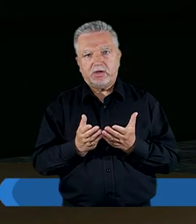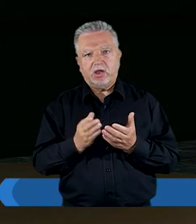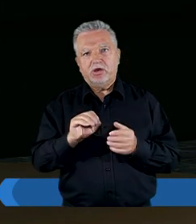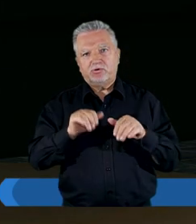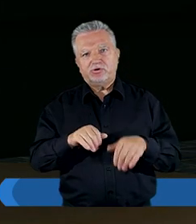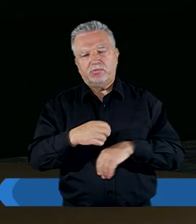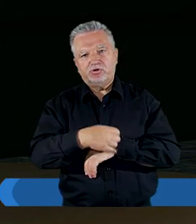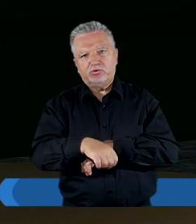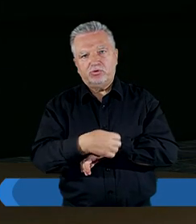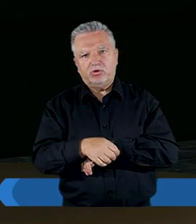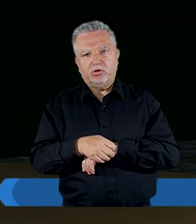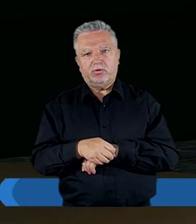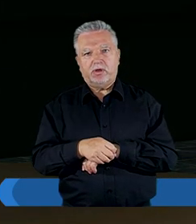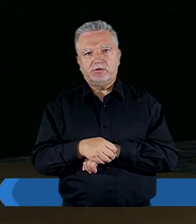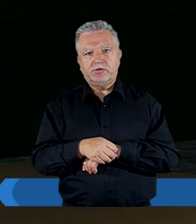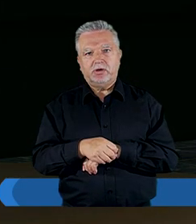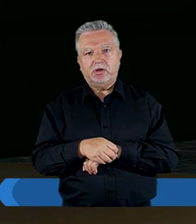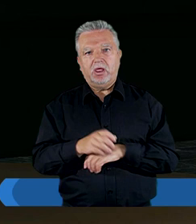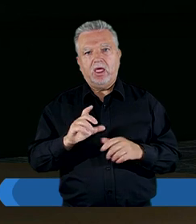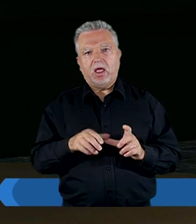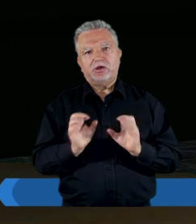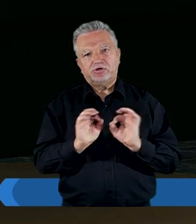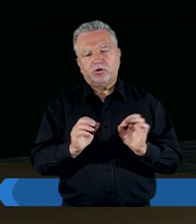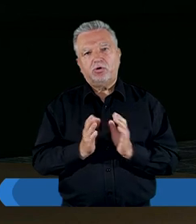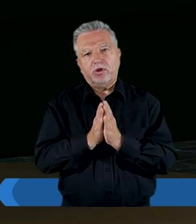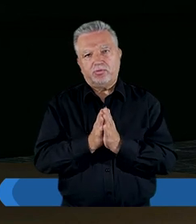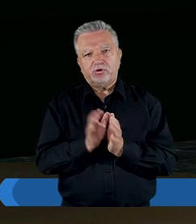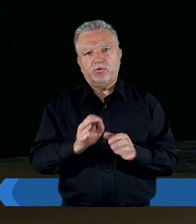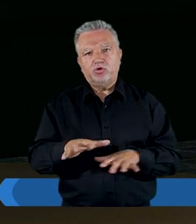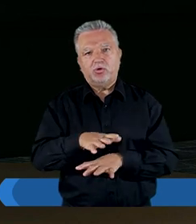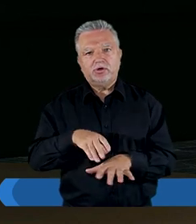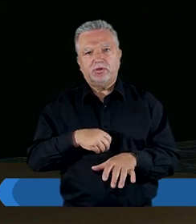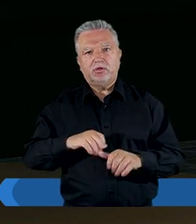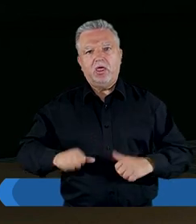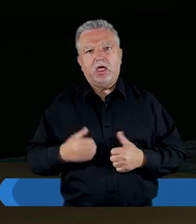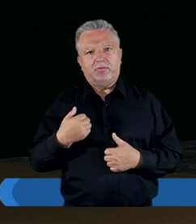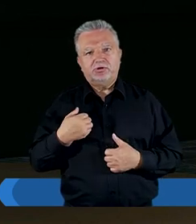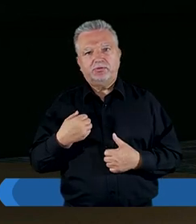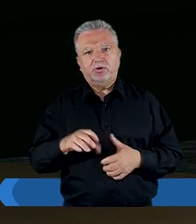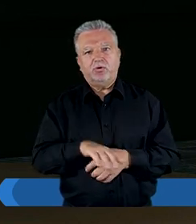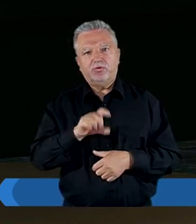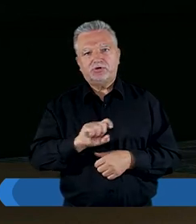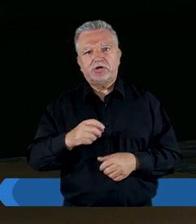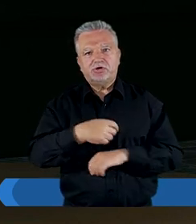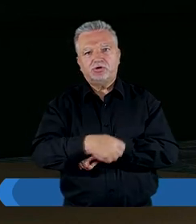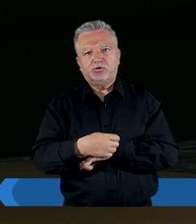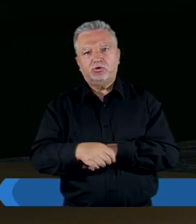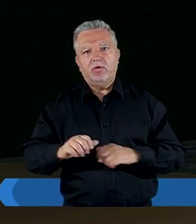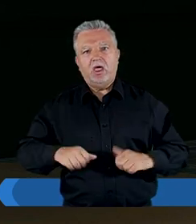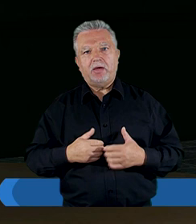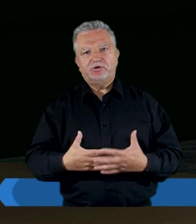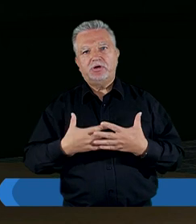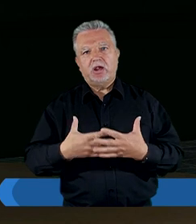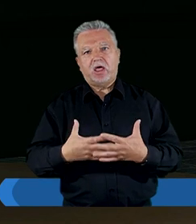możemy studiować, ale szczególnie proszę Cię o Twojego Ducha Świętego, abyś był z nami w czasie tego studium, abyś